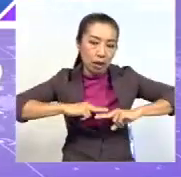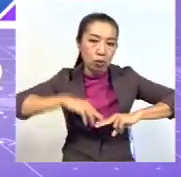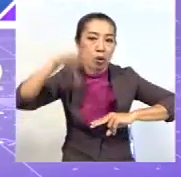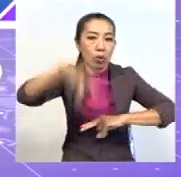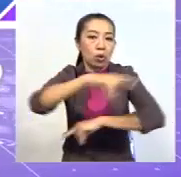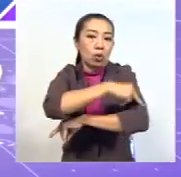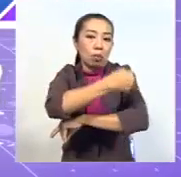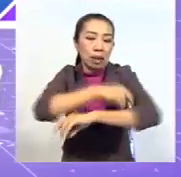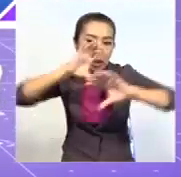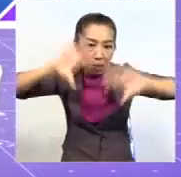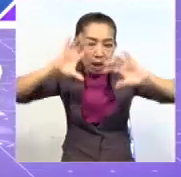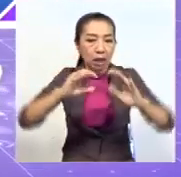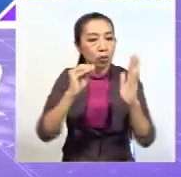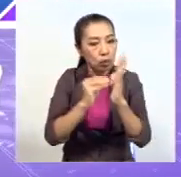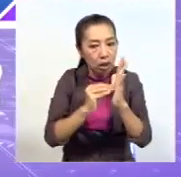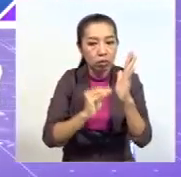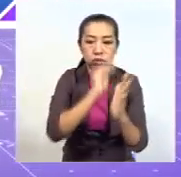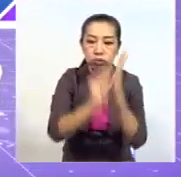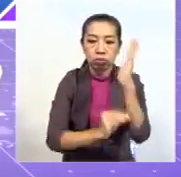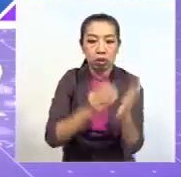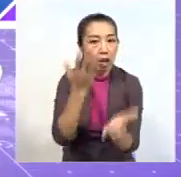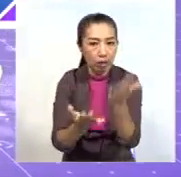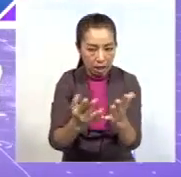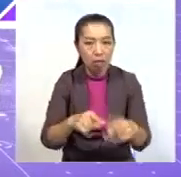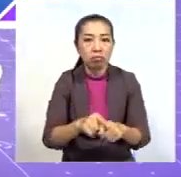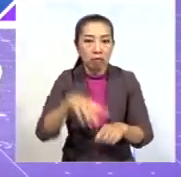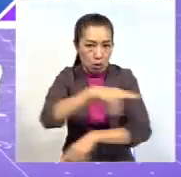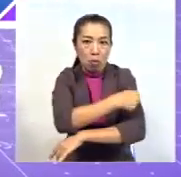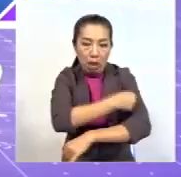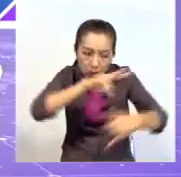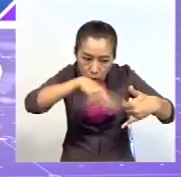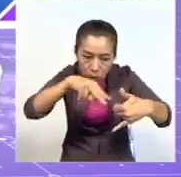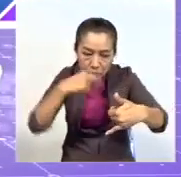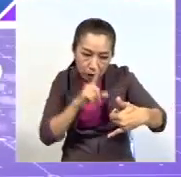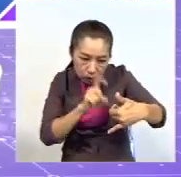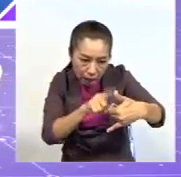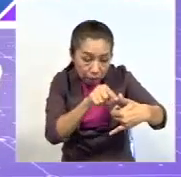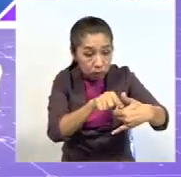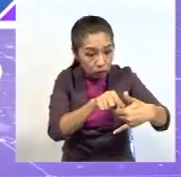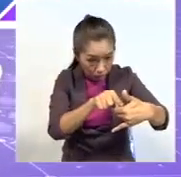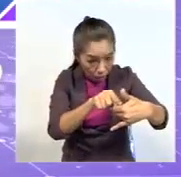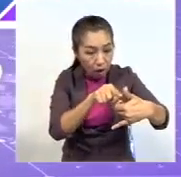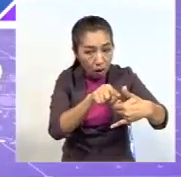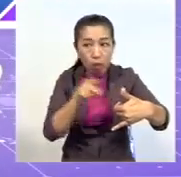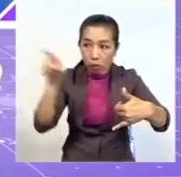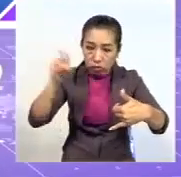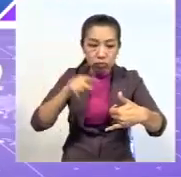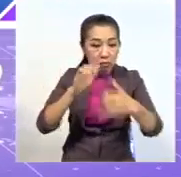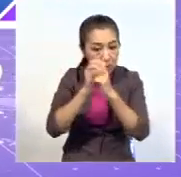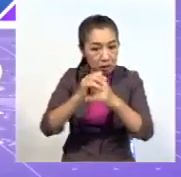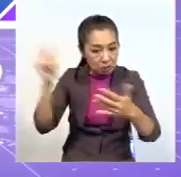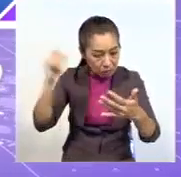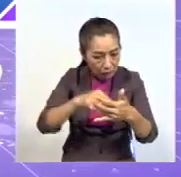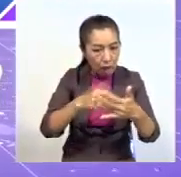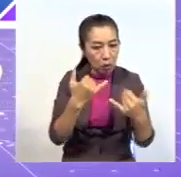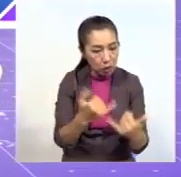ะอยู่ในกรุงเทพมหานครหรือก็อยู่ในส่วนของภูมิภาคนะครับถ ้ าซักประวัตินะครับได้เข้าตามเกณฑ์ก็คือมีไข้มีอา